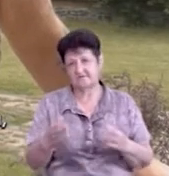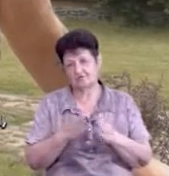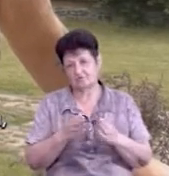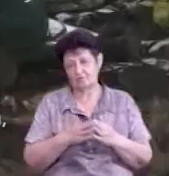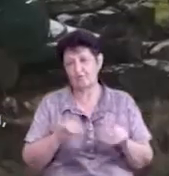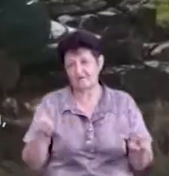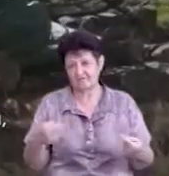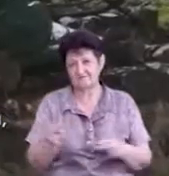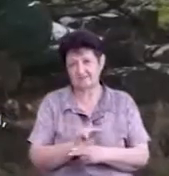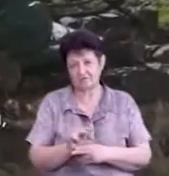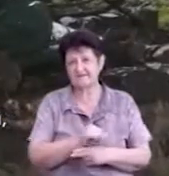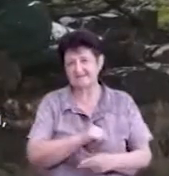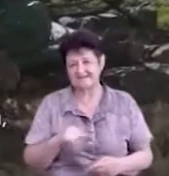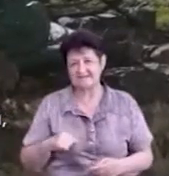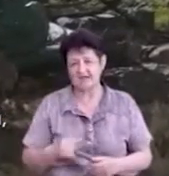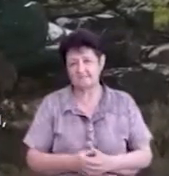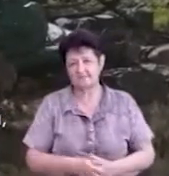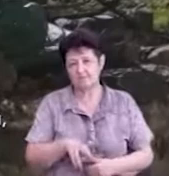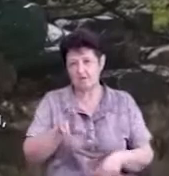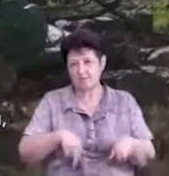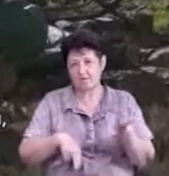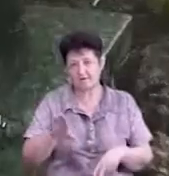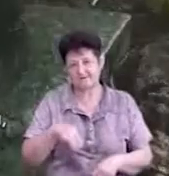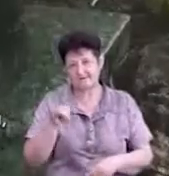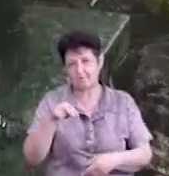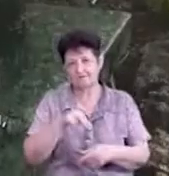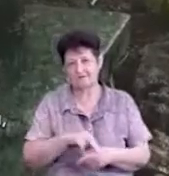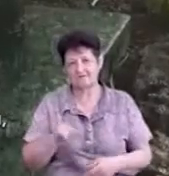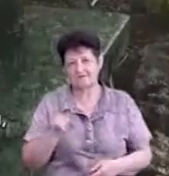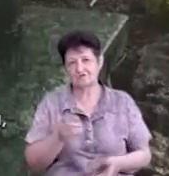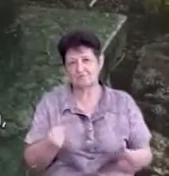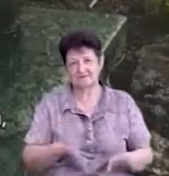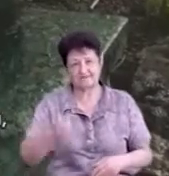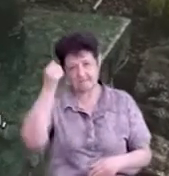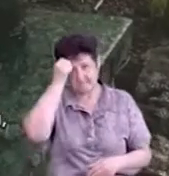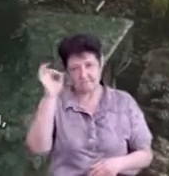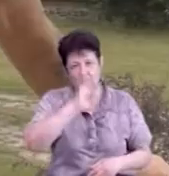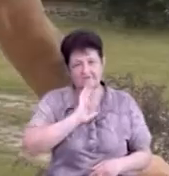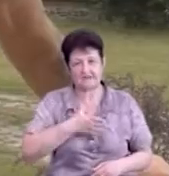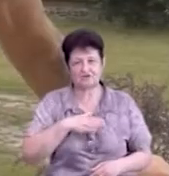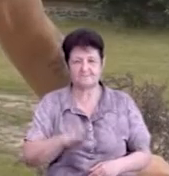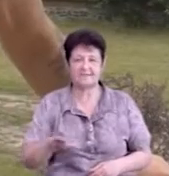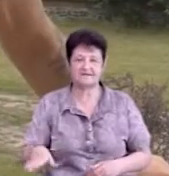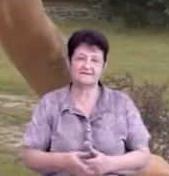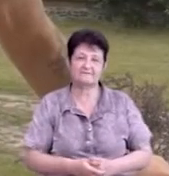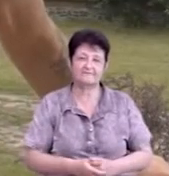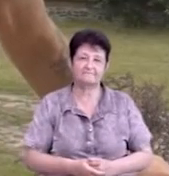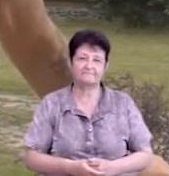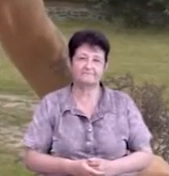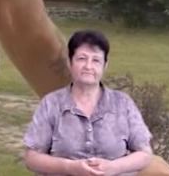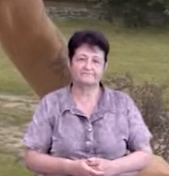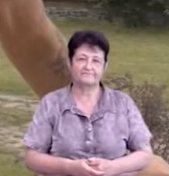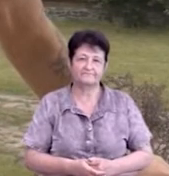восстановили сами, покрасили, поставили, чтобы оставалась память о нашем детстве. Литр водки.